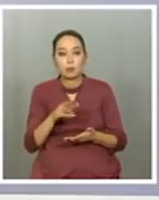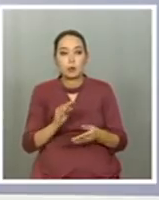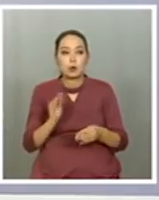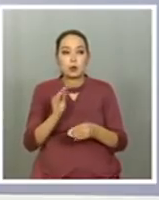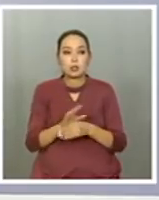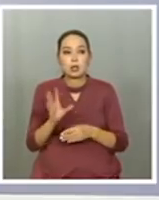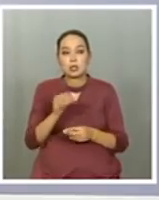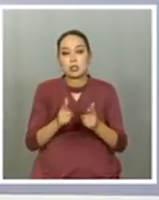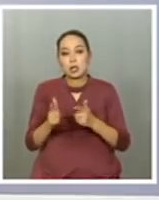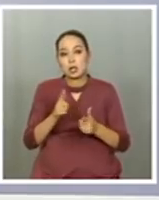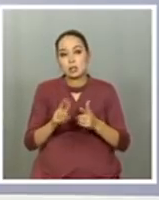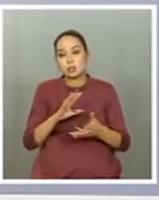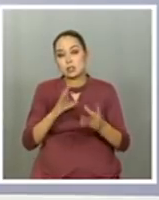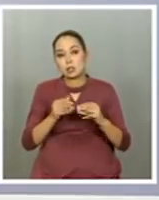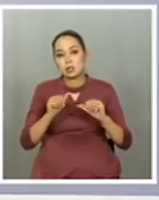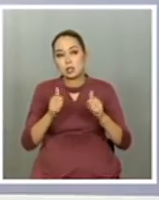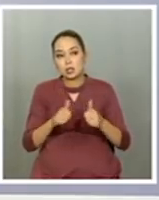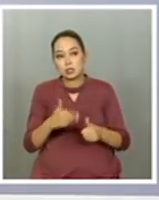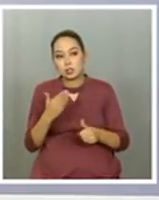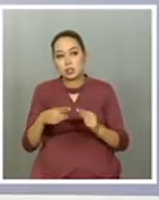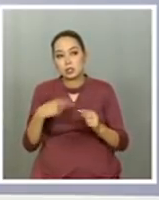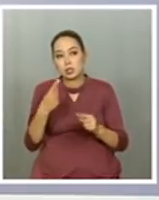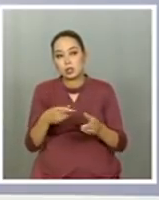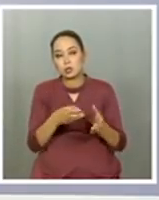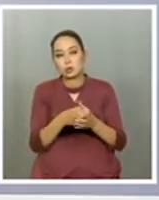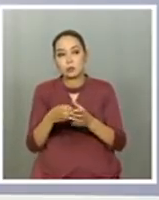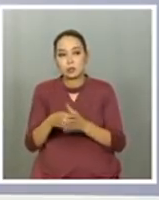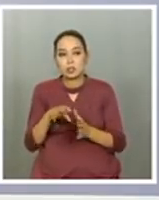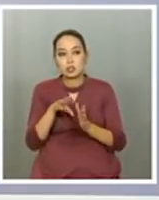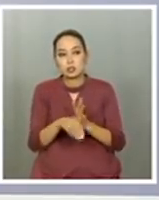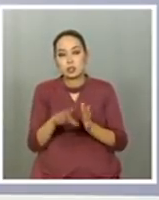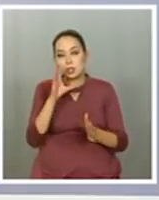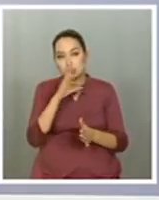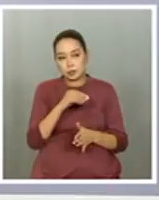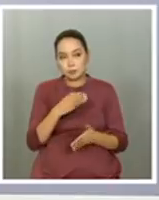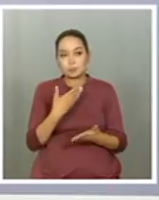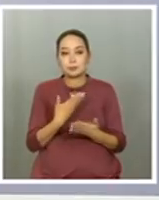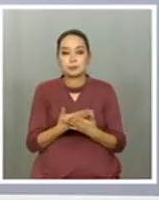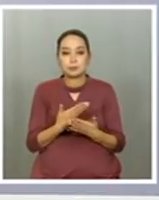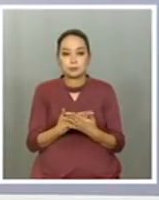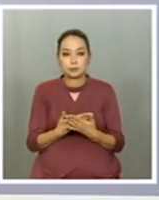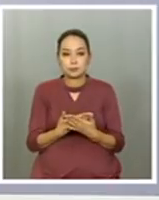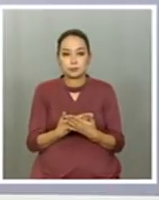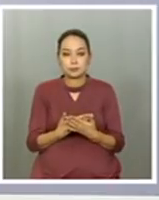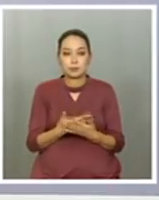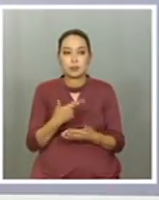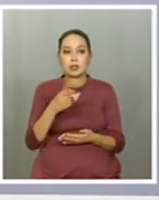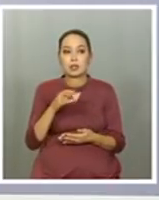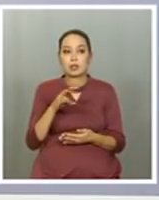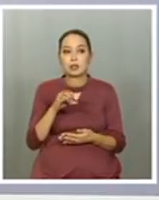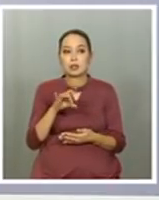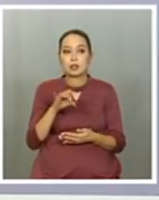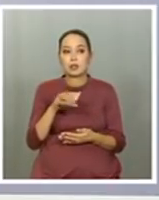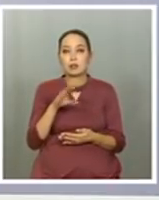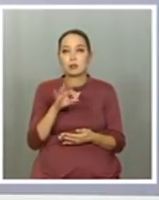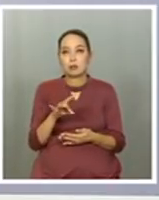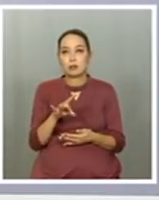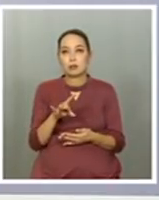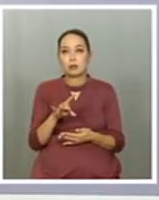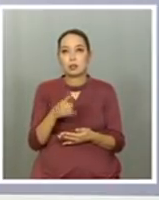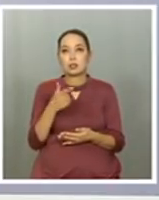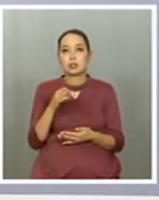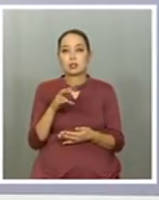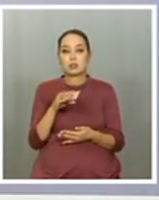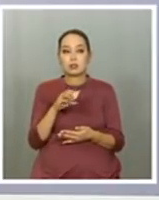әзірлеу тәсілдері бойынша келесі топтарға жіктеуге болады. Бірінші – генераторлар.